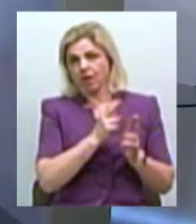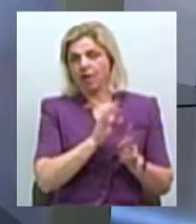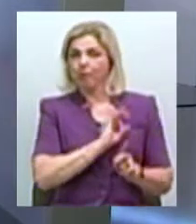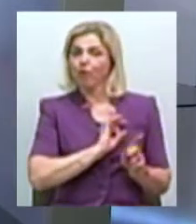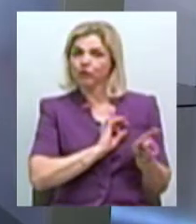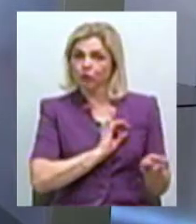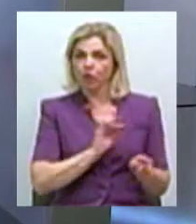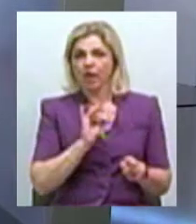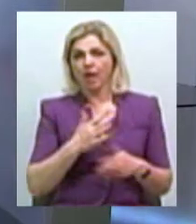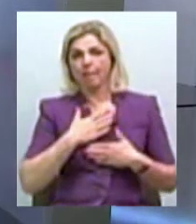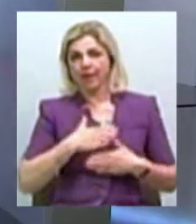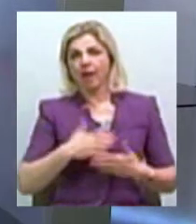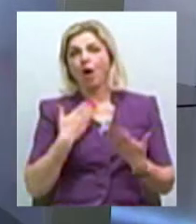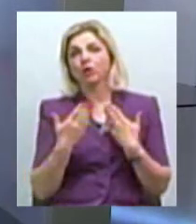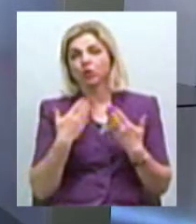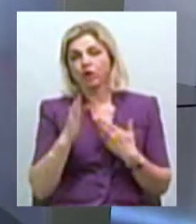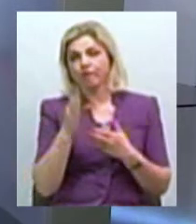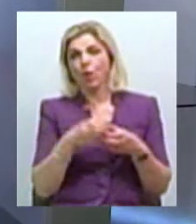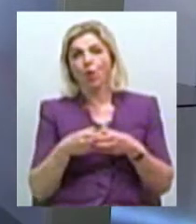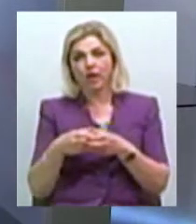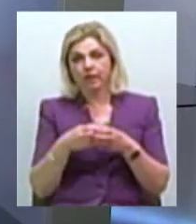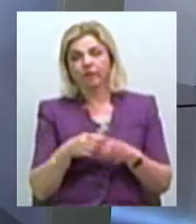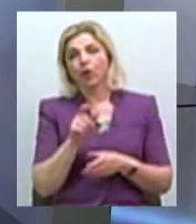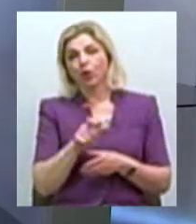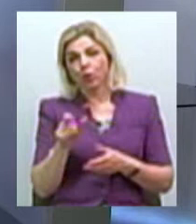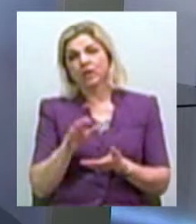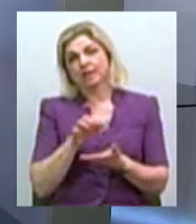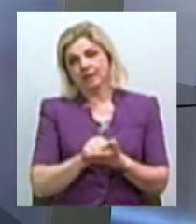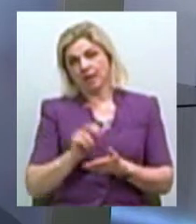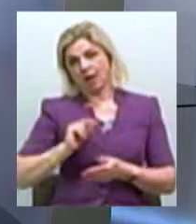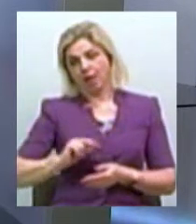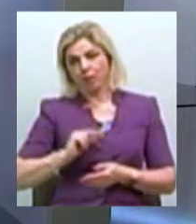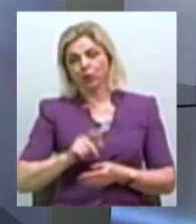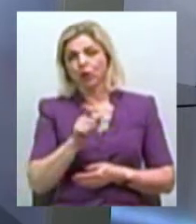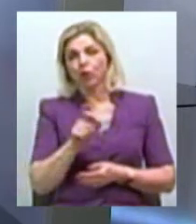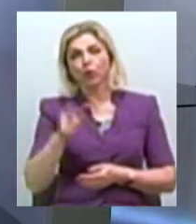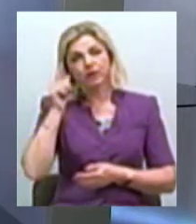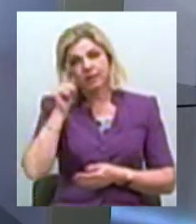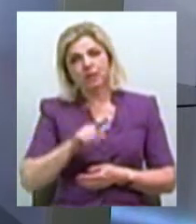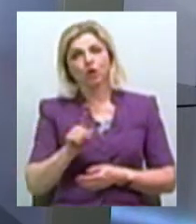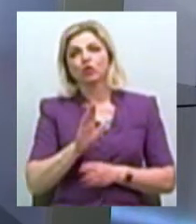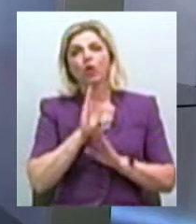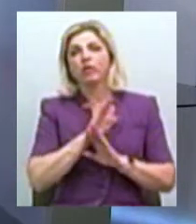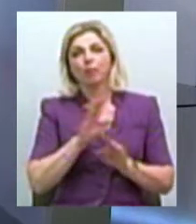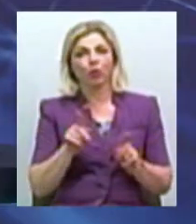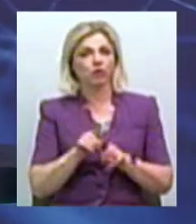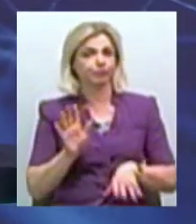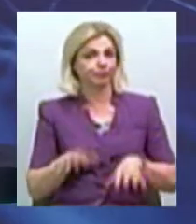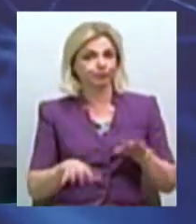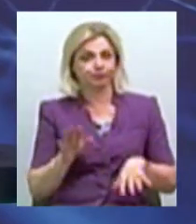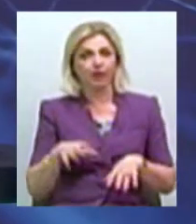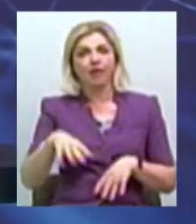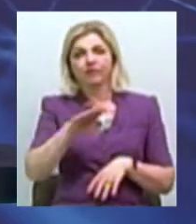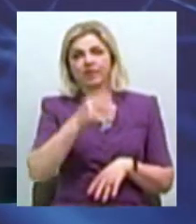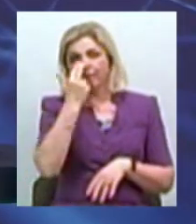сприятливий клімат в колективі більш-менш існує, то люди зайняті роботою. Люди знають, що вони не будуть кинуті на призволяще. Чомусь ми звикли,